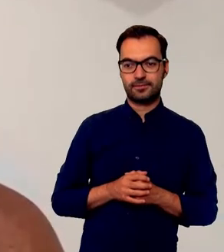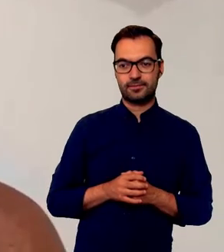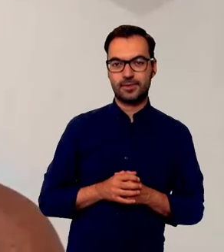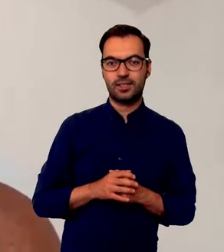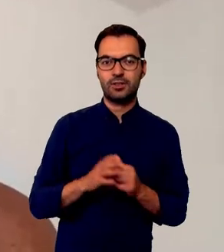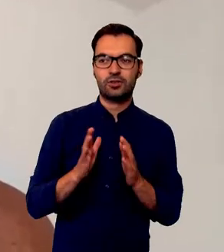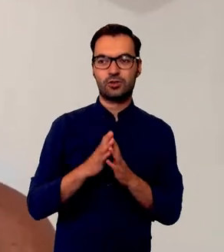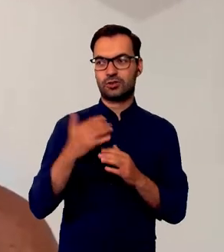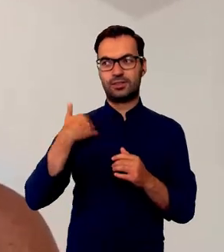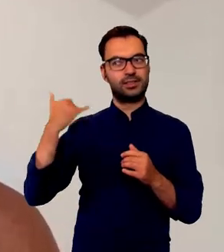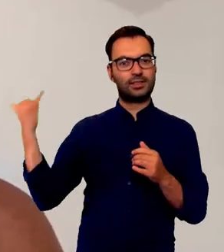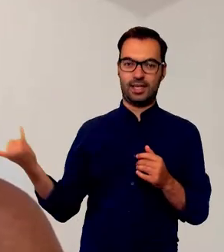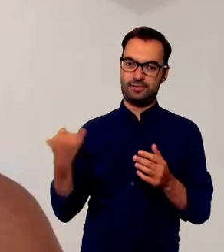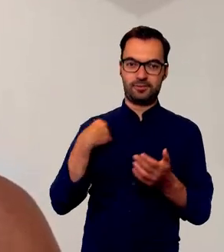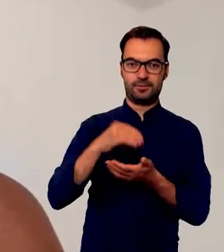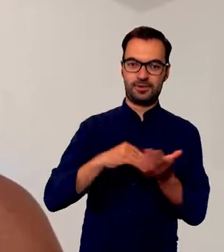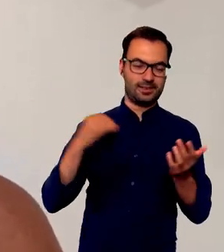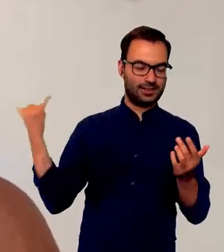Książki pisałam zawsze.